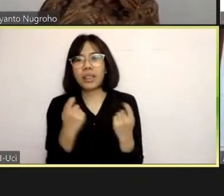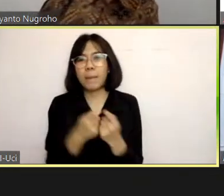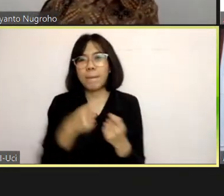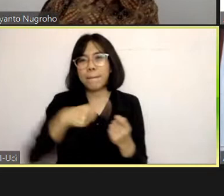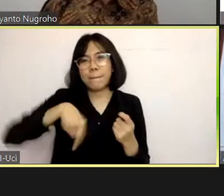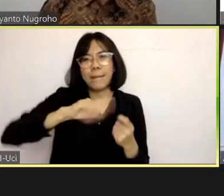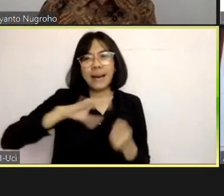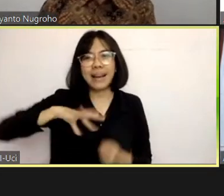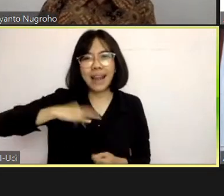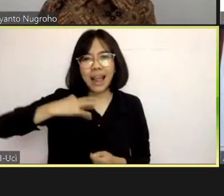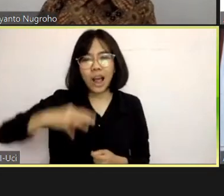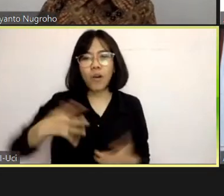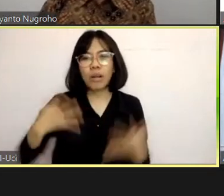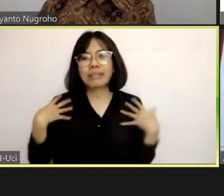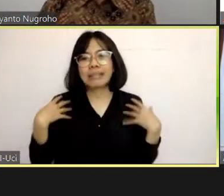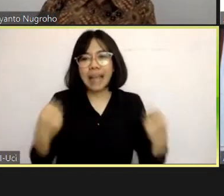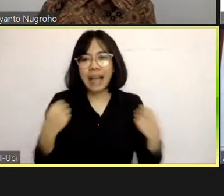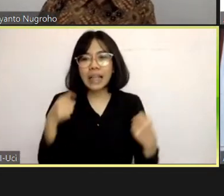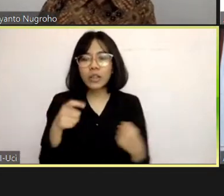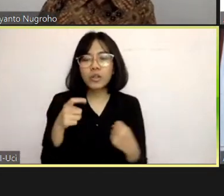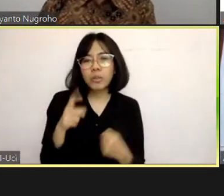merupakan kedok atau